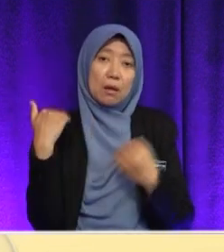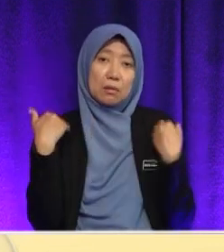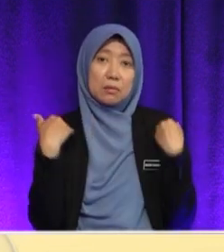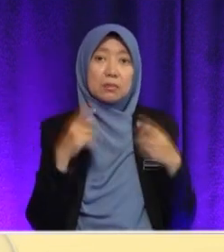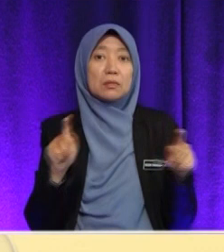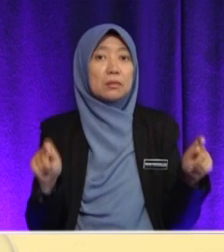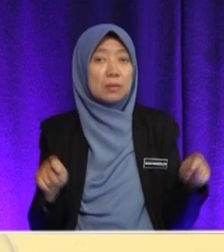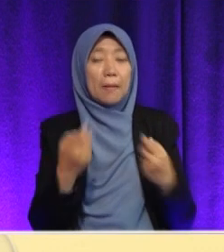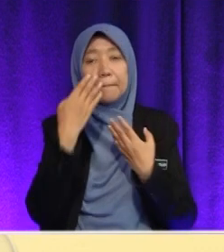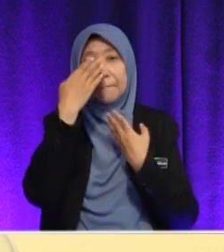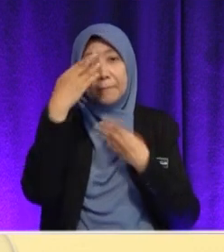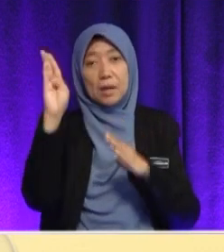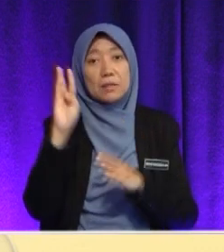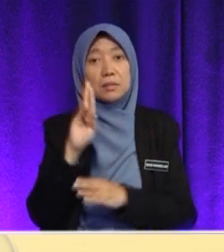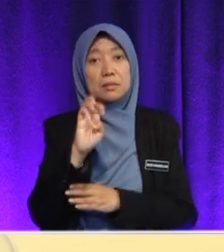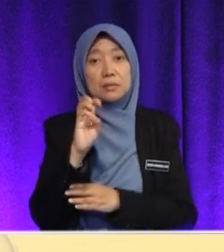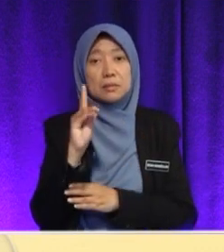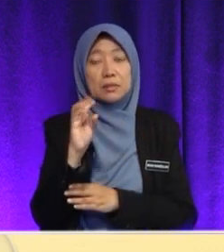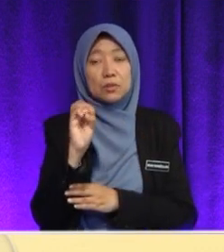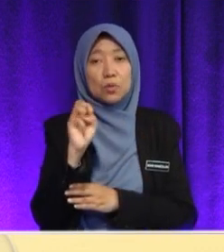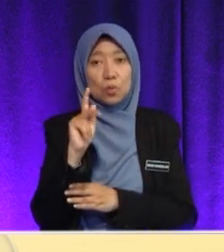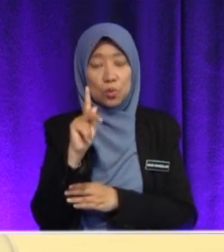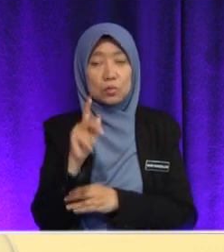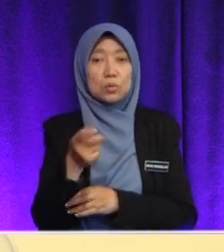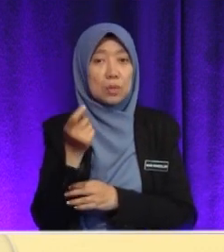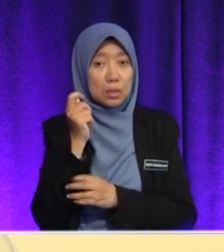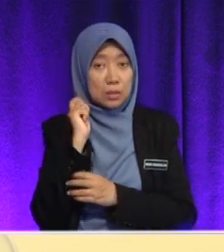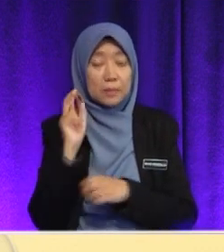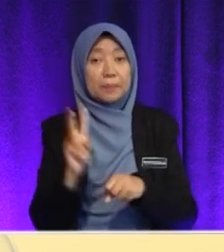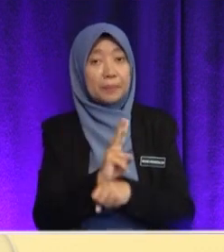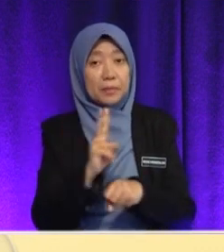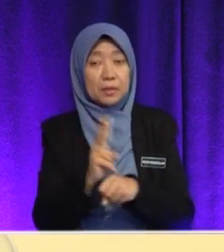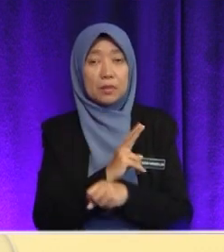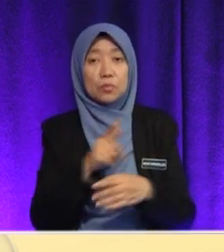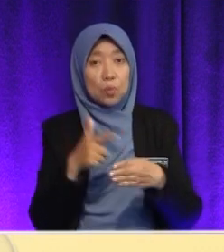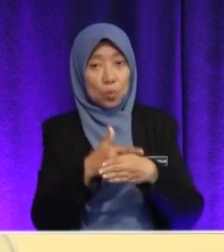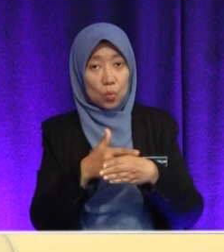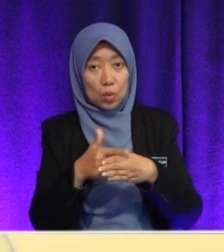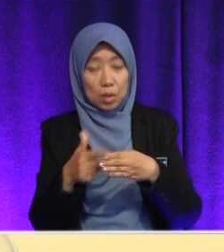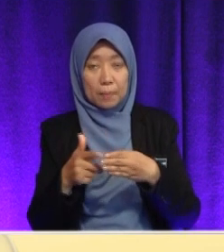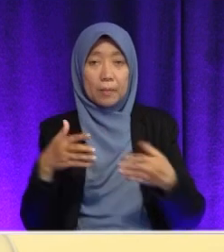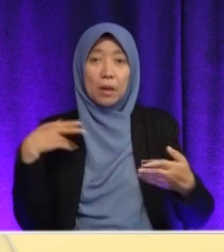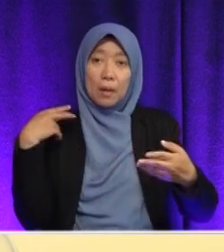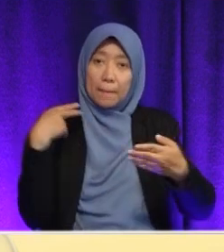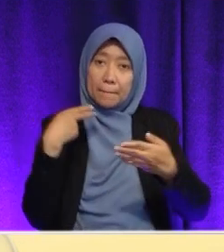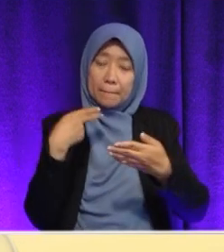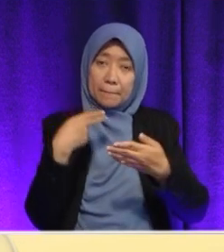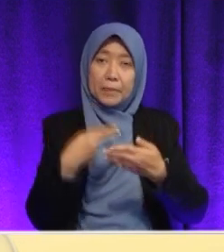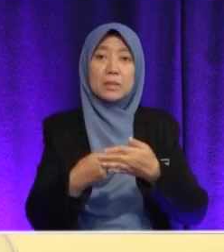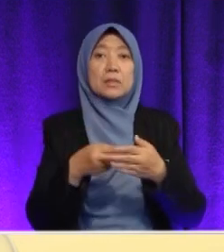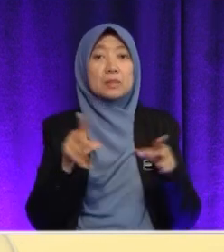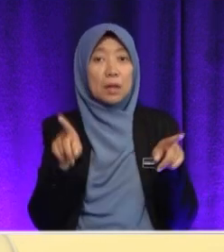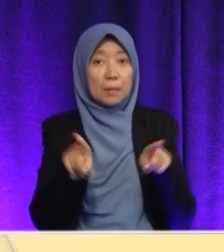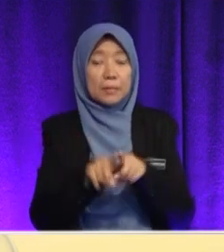redoks Oke dan kaki sendok yang tadi nih definisinya sebenarnya adalah hampir serupa dengan pengaratan